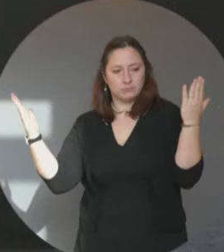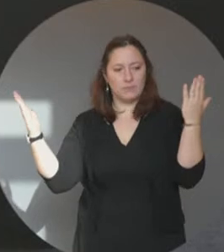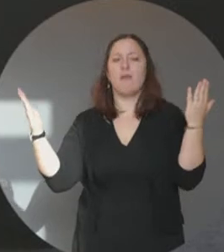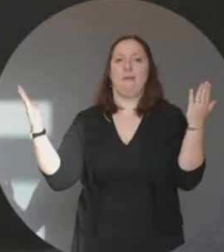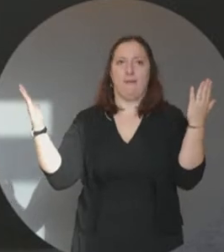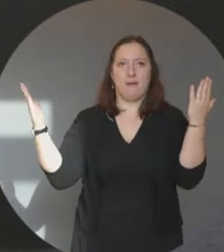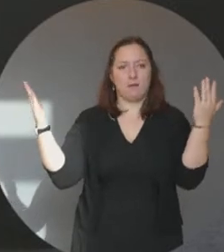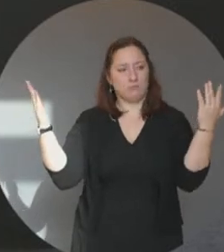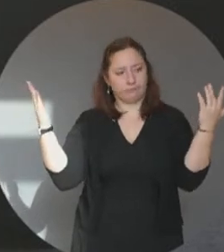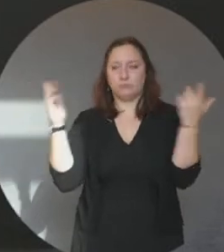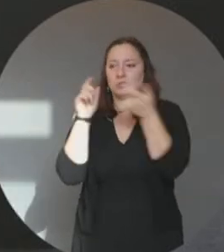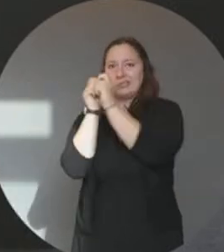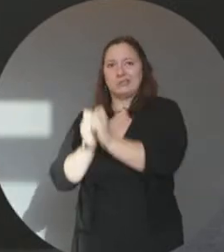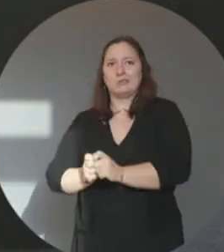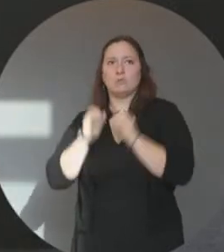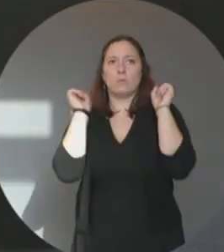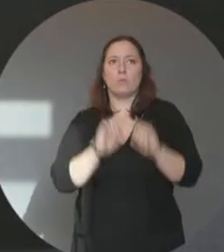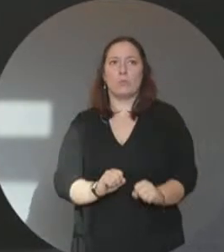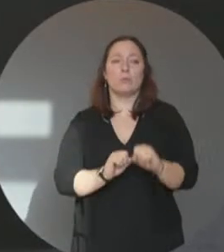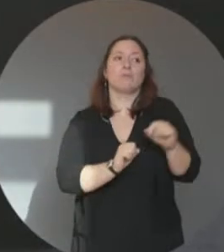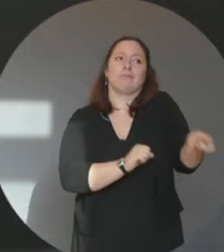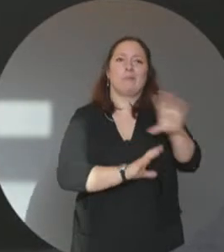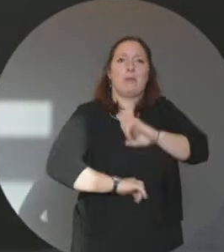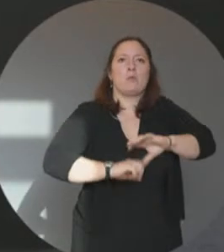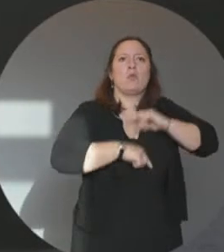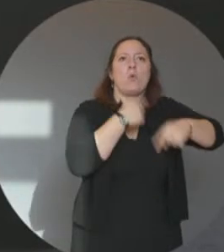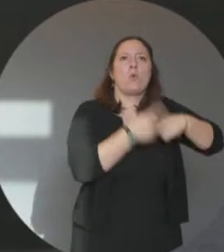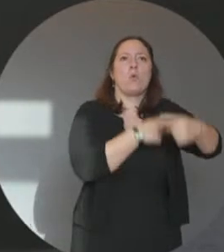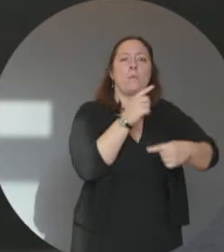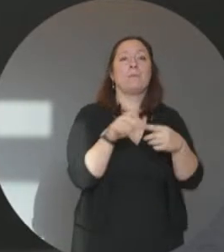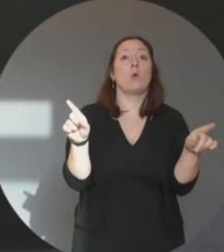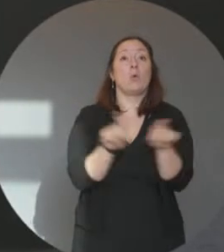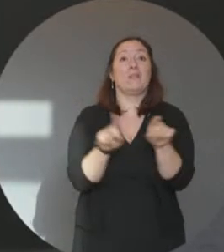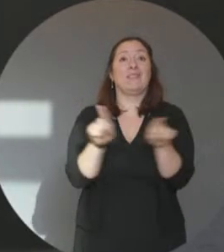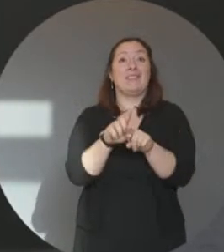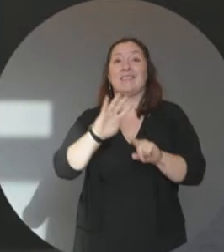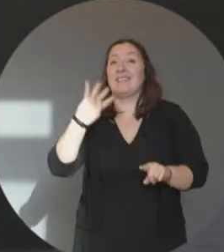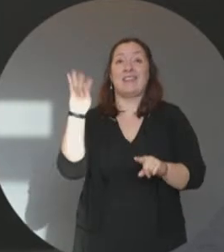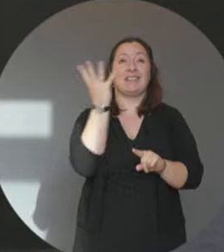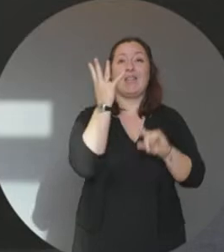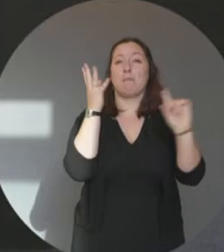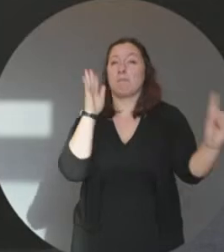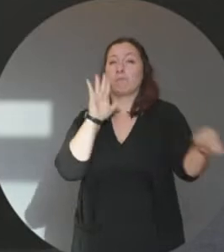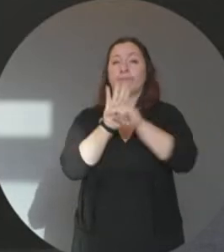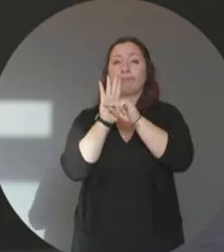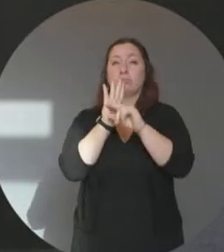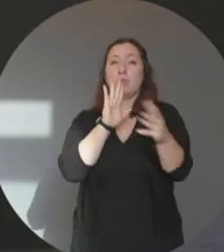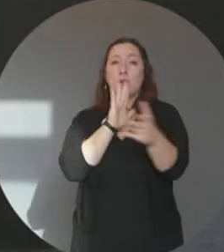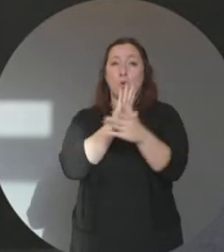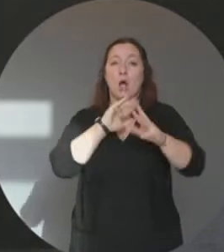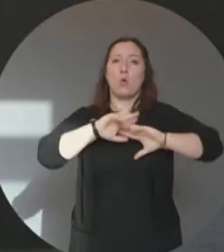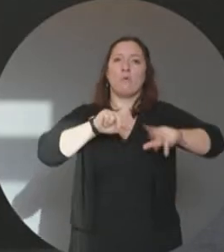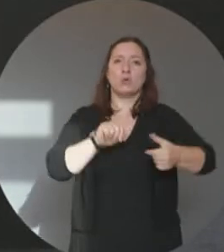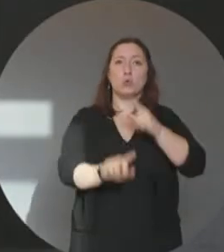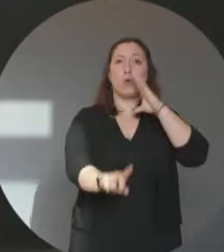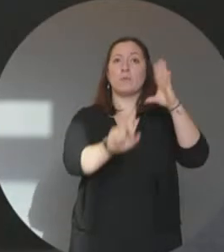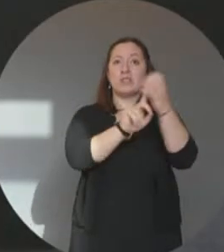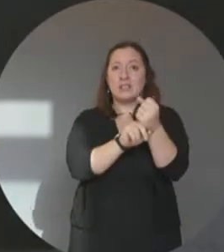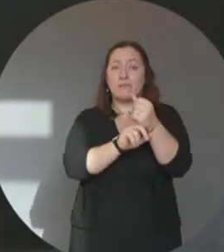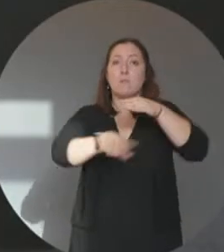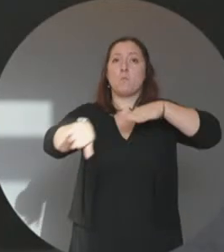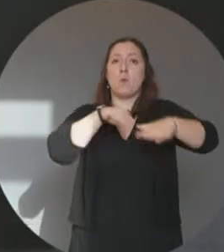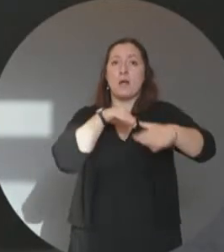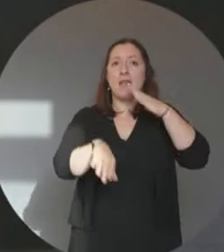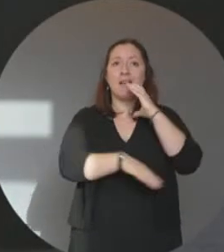qui est en cours et on remet aussi le quatrième item qui est la convention de l'objectif et le moyen spécifique du clic